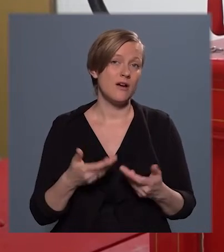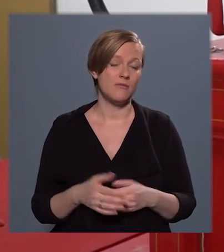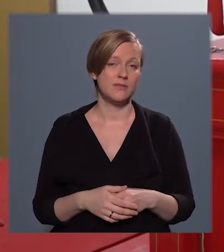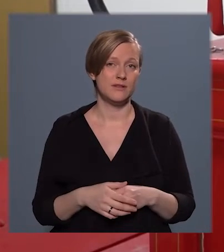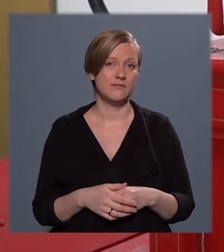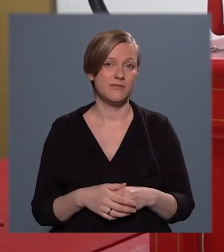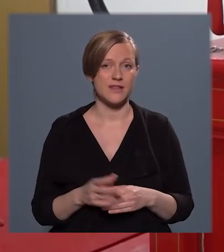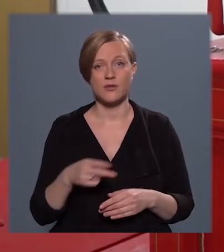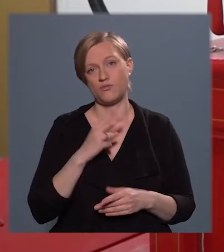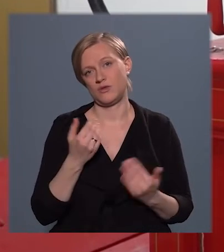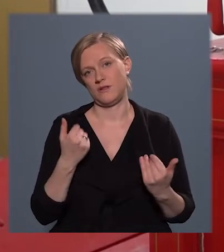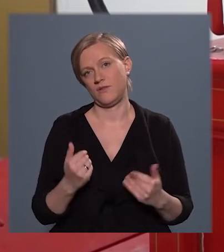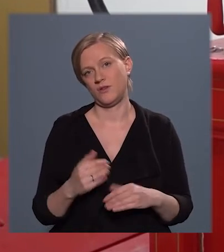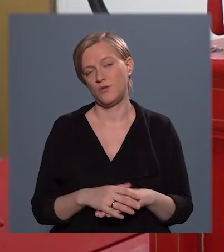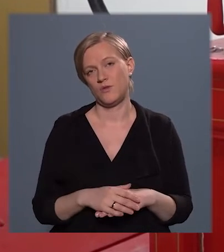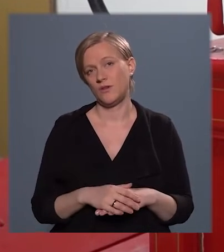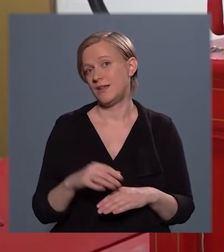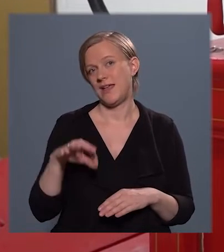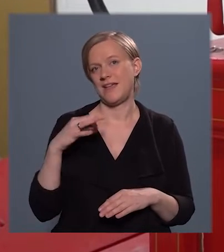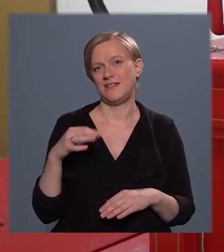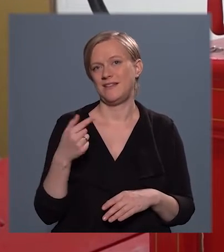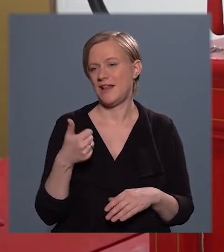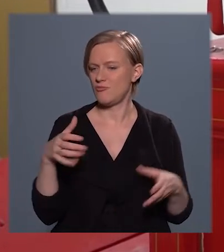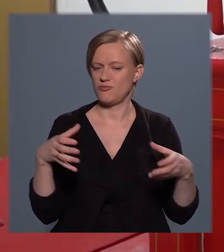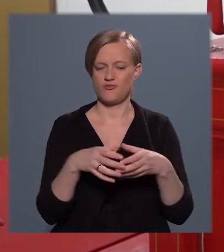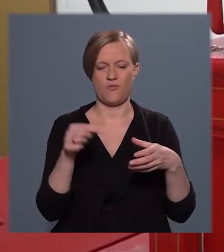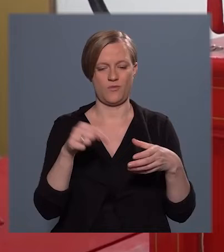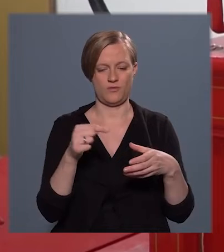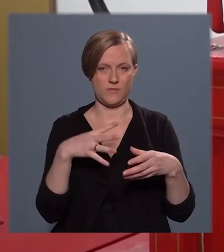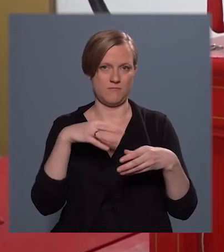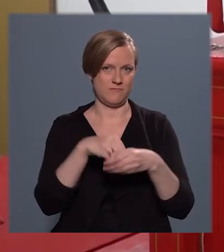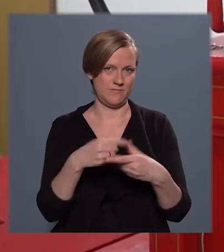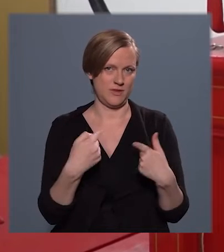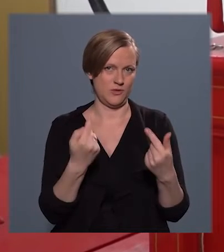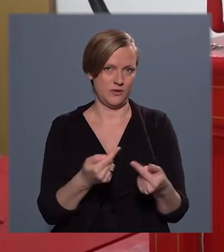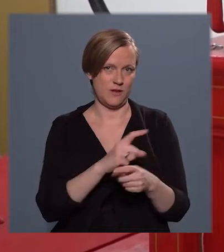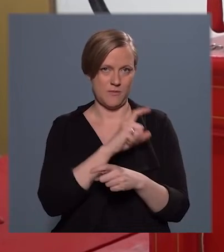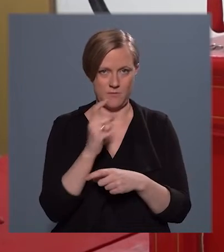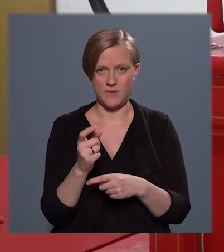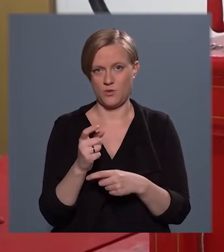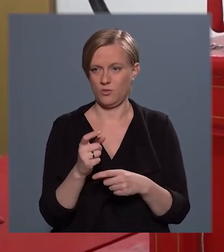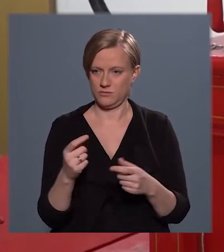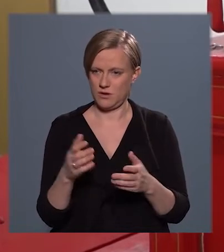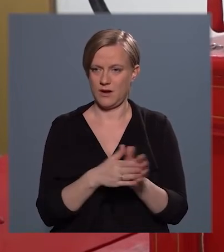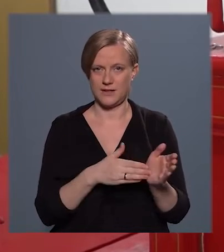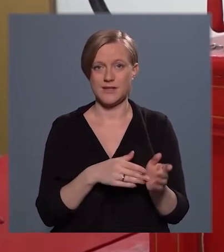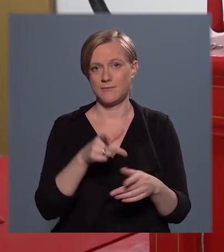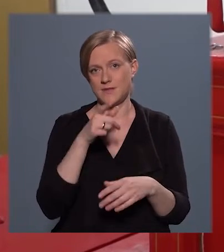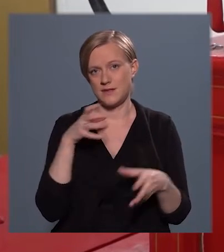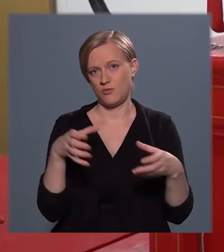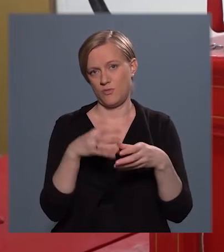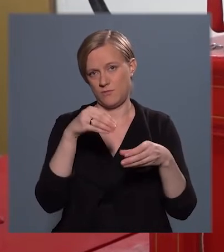amire azért kicsit büszke vagyok, hogy egyetlen egy csoportban töltöttem el, amióta felszereltem a C csoportban